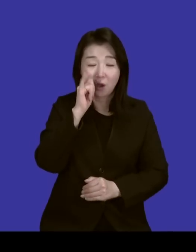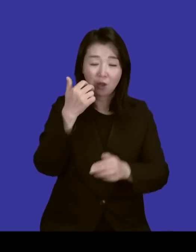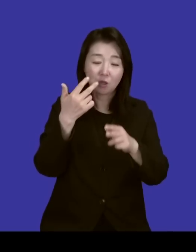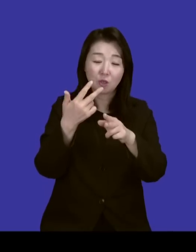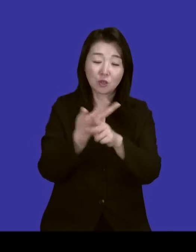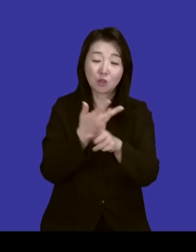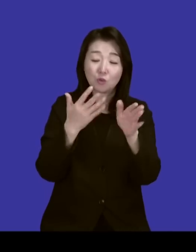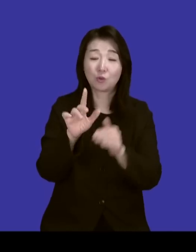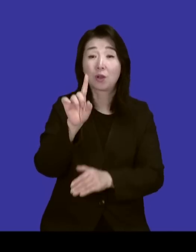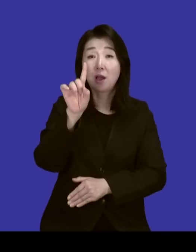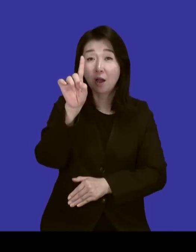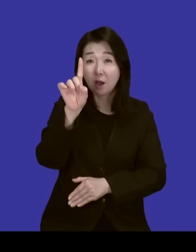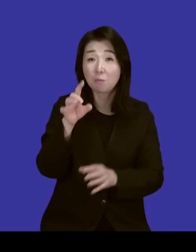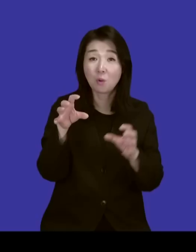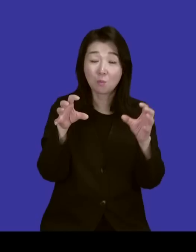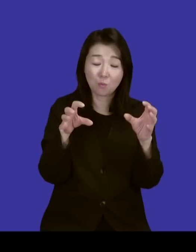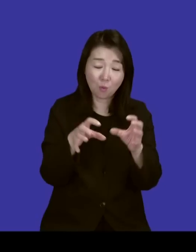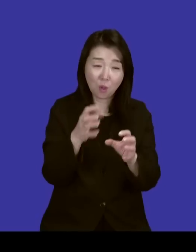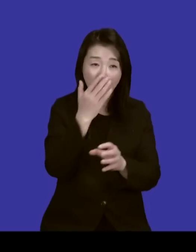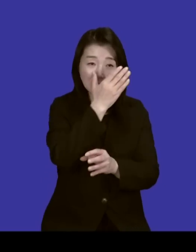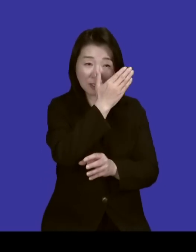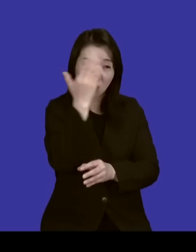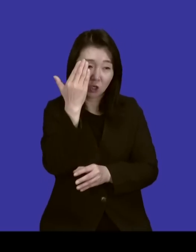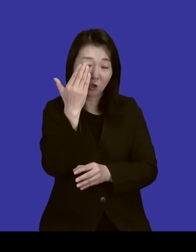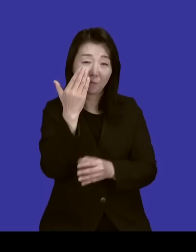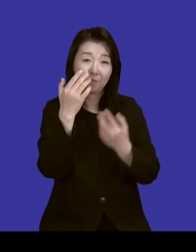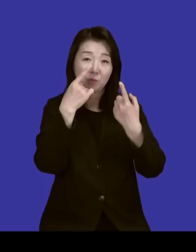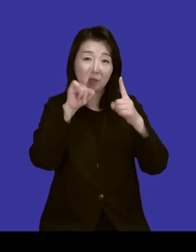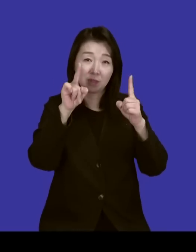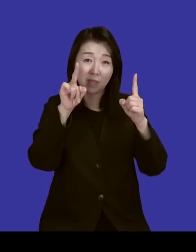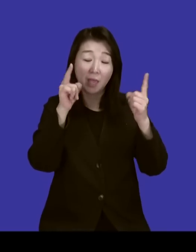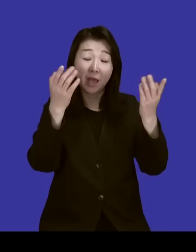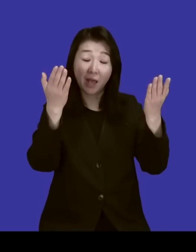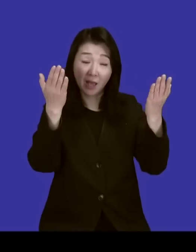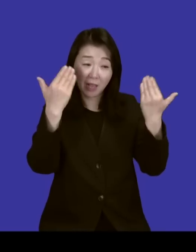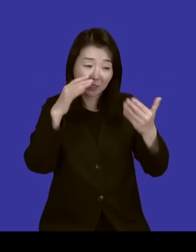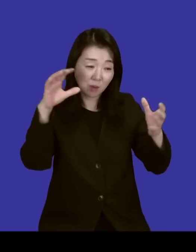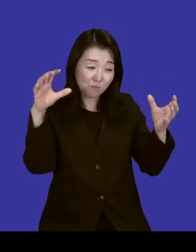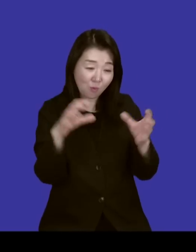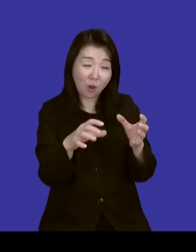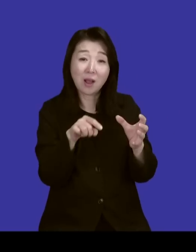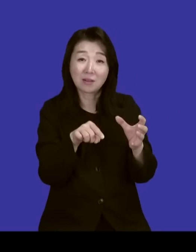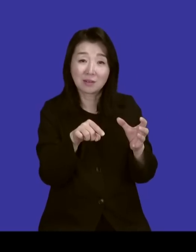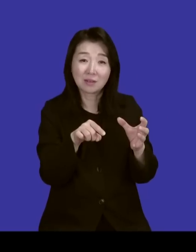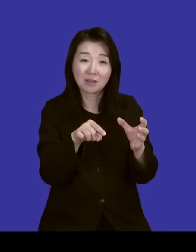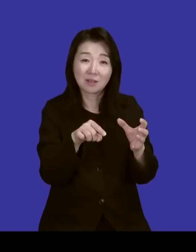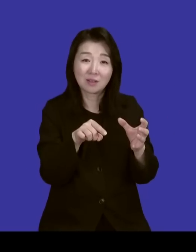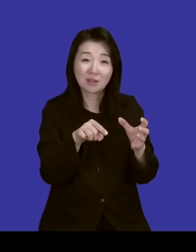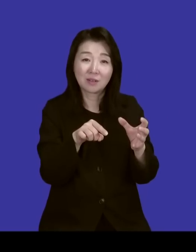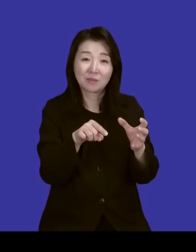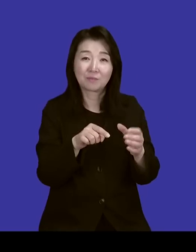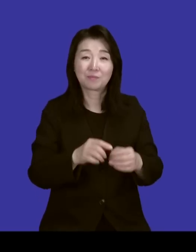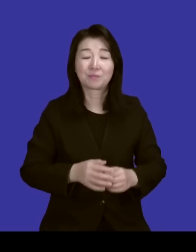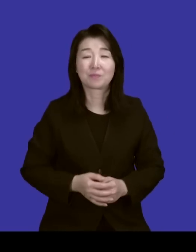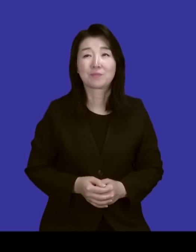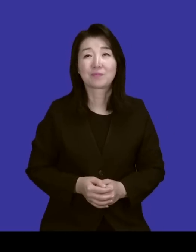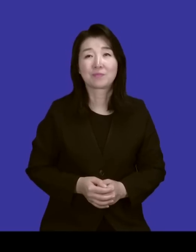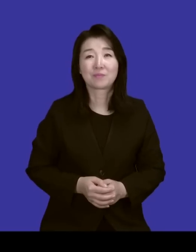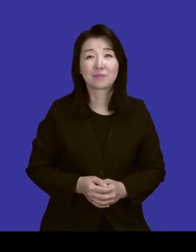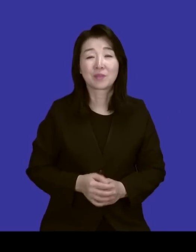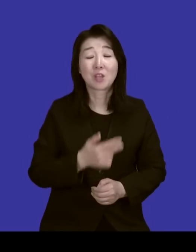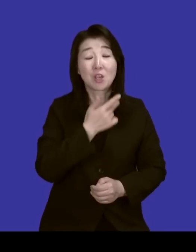그렇게 청년들, 대학생들 예. 또 모아놓고 라이프 클럽이라는